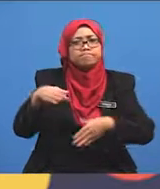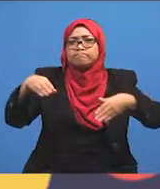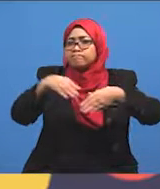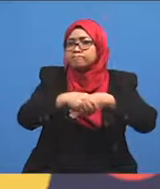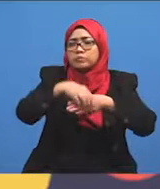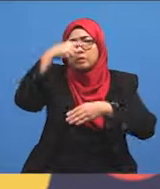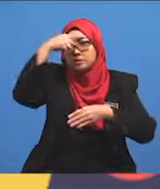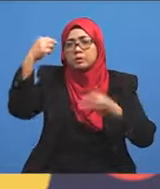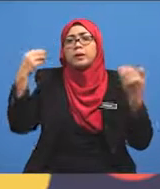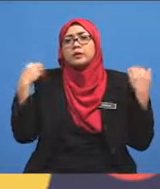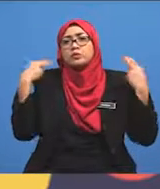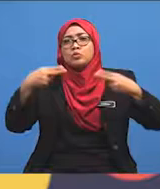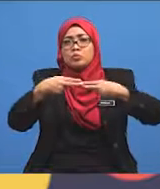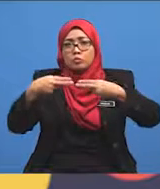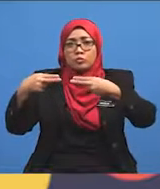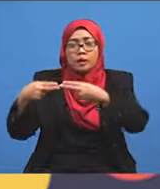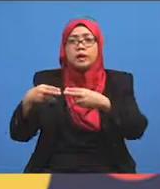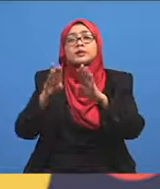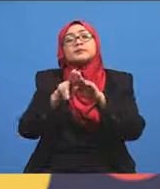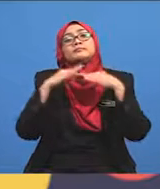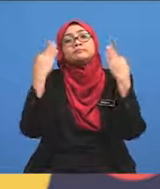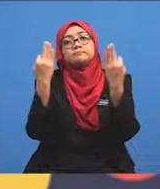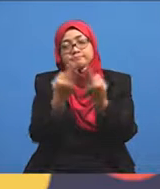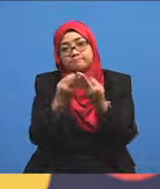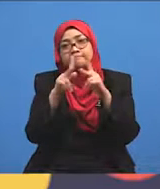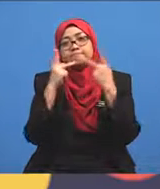mempunyai pertalian keluarga.